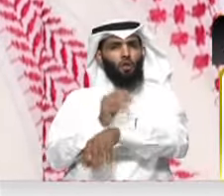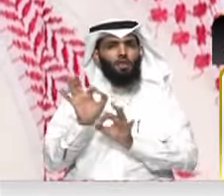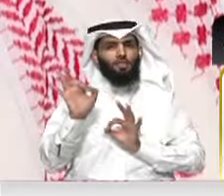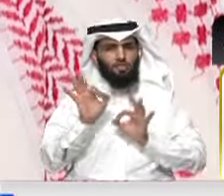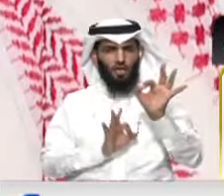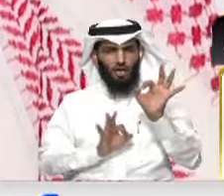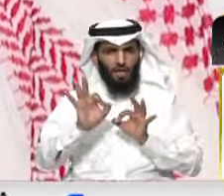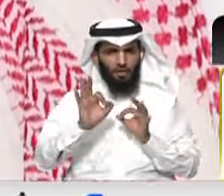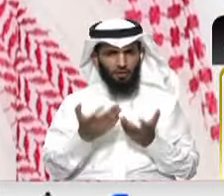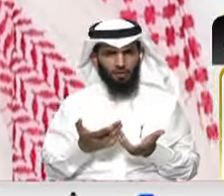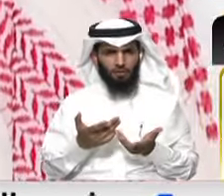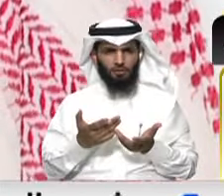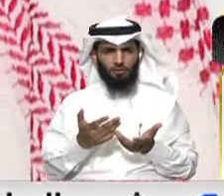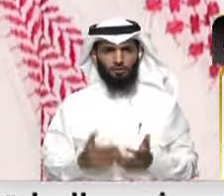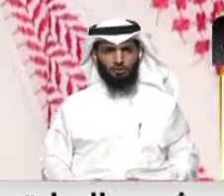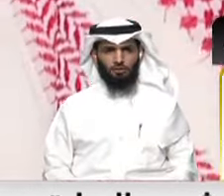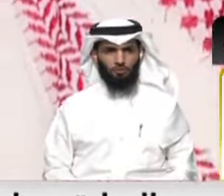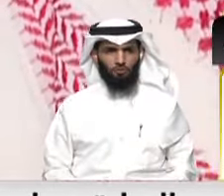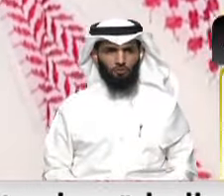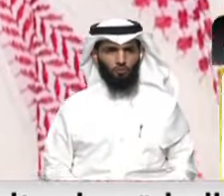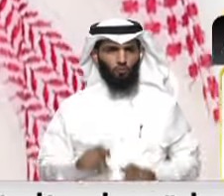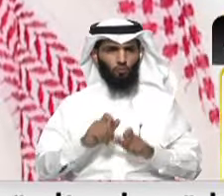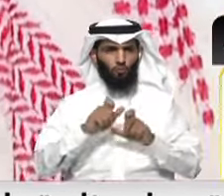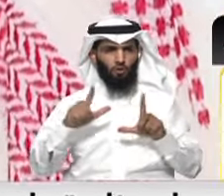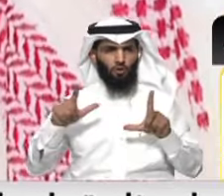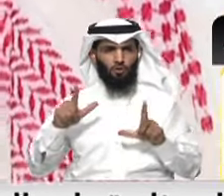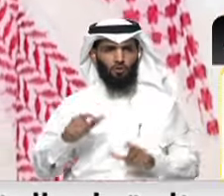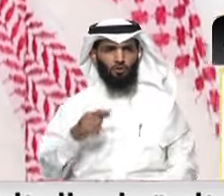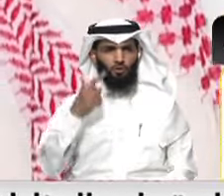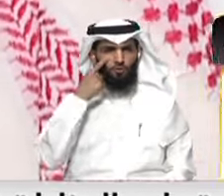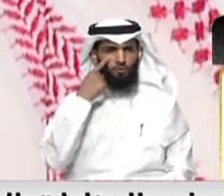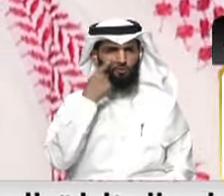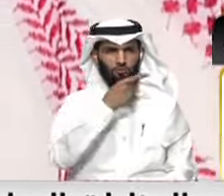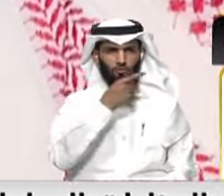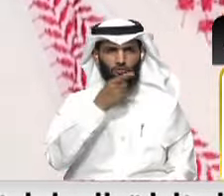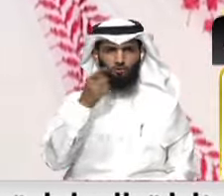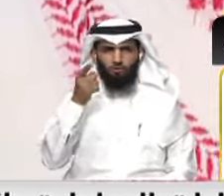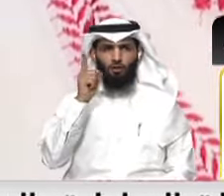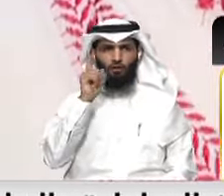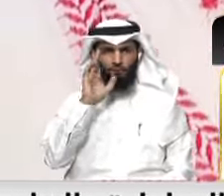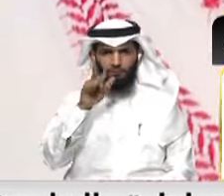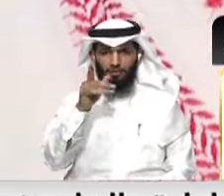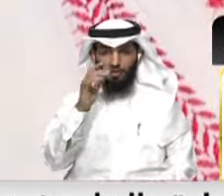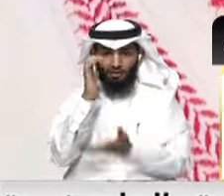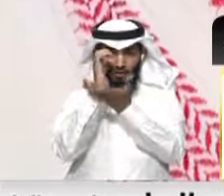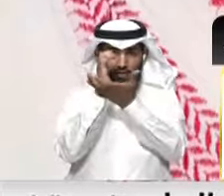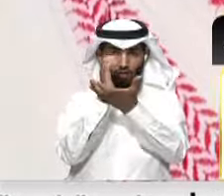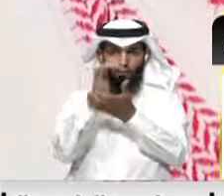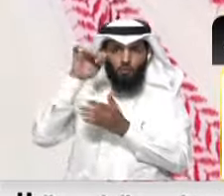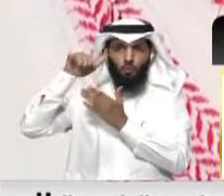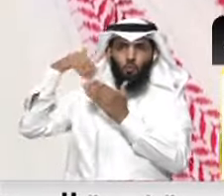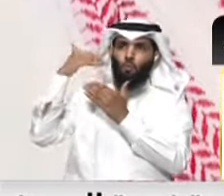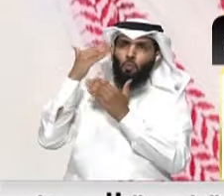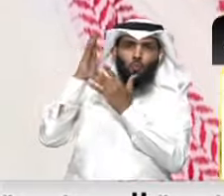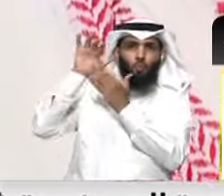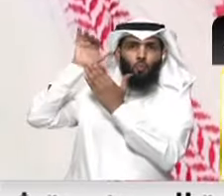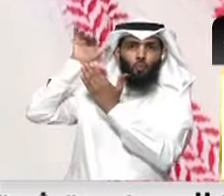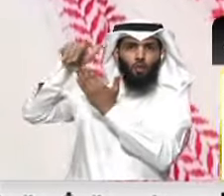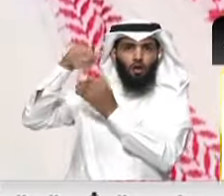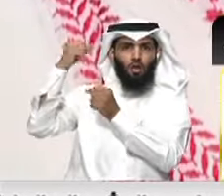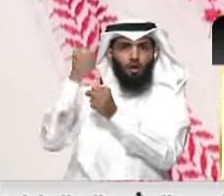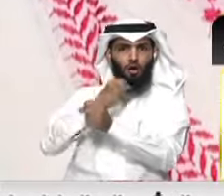نقول السلا، احنا يعني قاعد نلاحظ في من وراء الكاميرا يعني خلية نحل من موظفين الإدارة